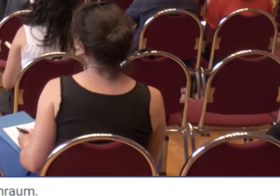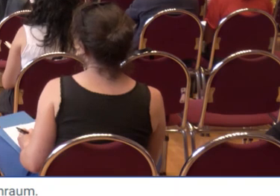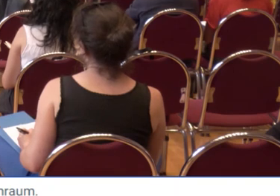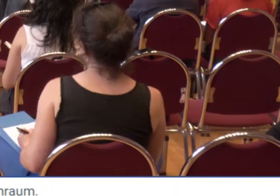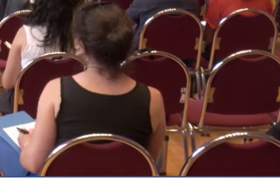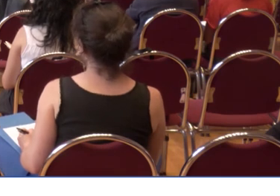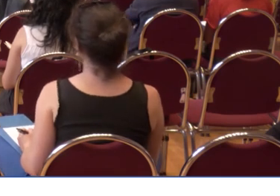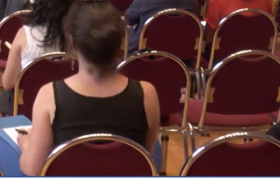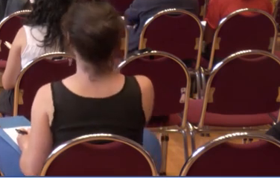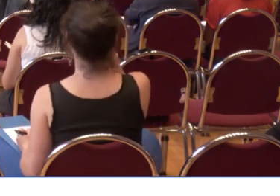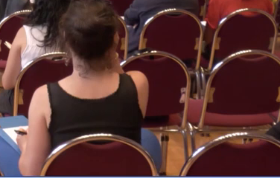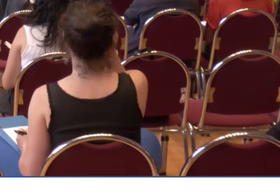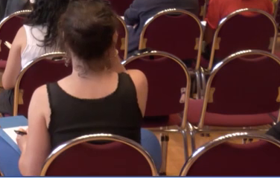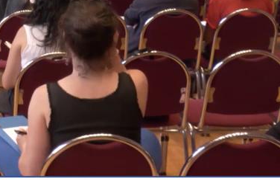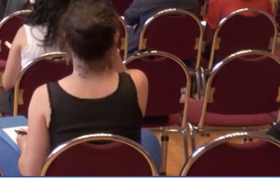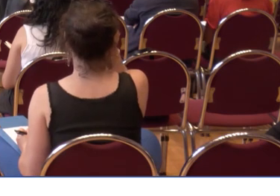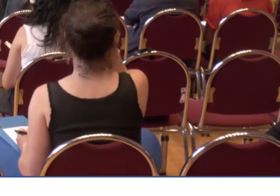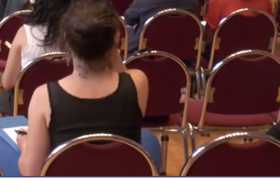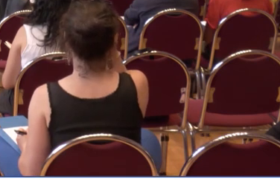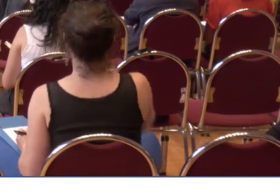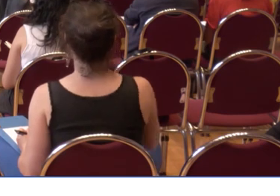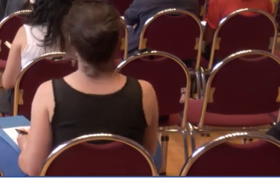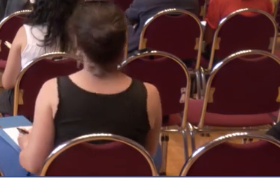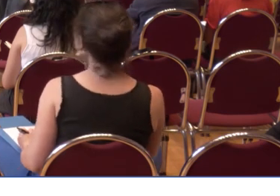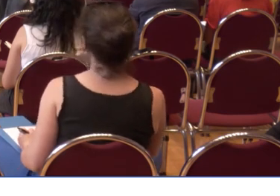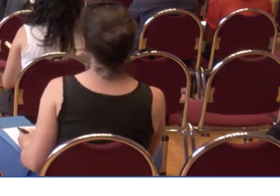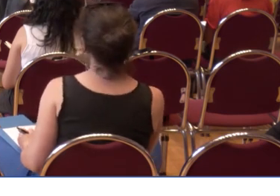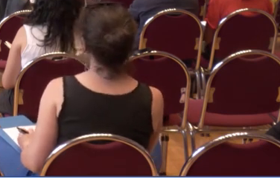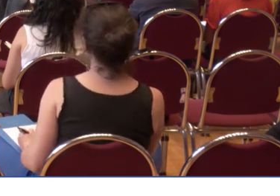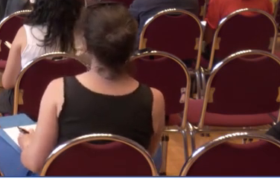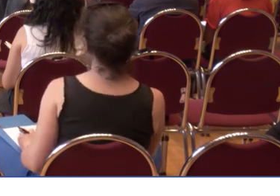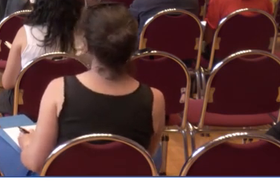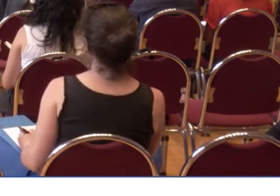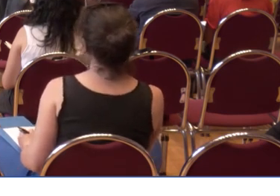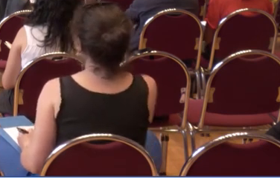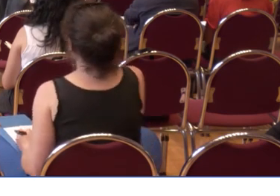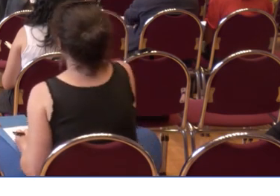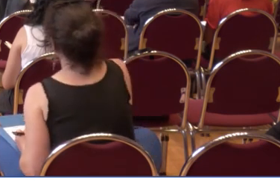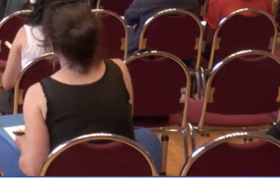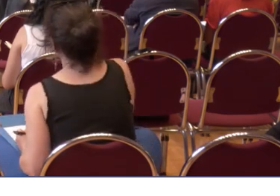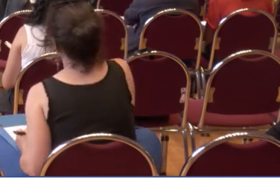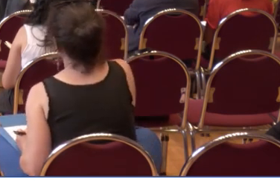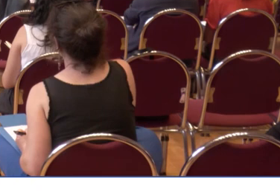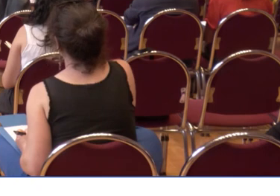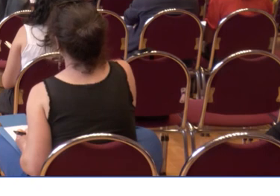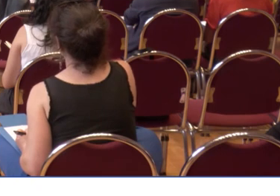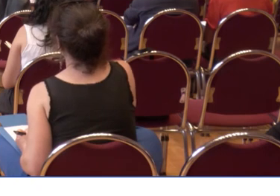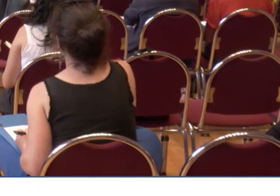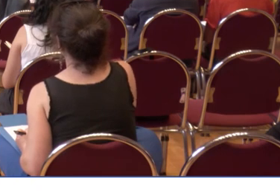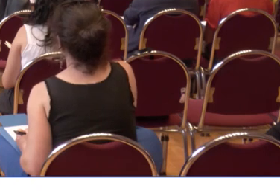der KSV Sachsen als einen Träger der Eingliederungshilfe und begleitete Elternschaft noch mal